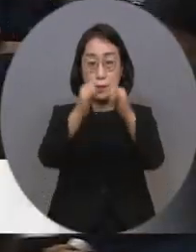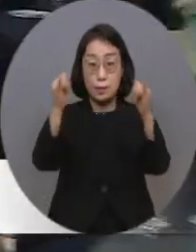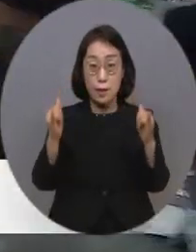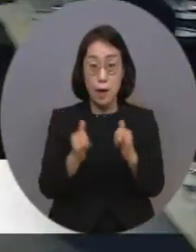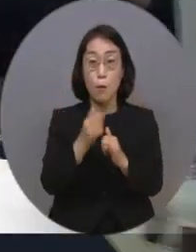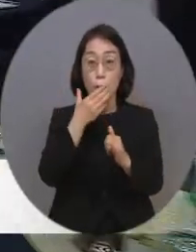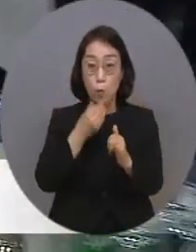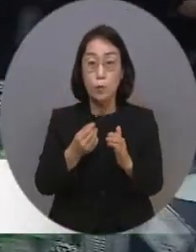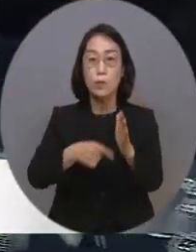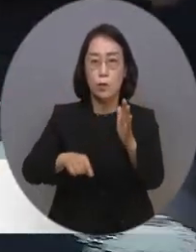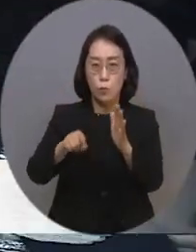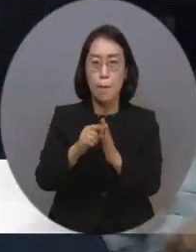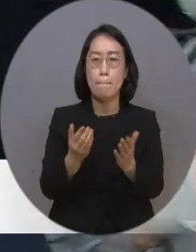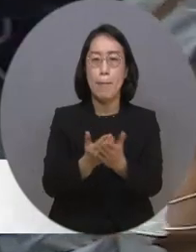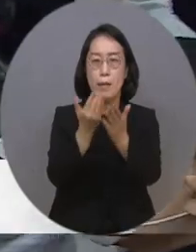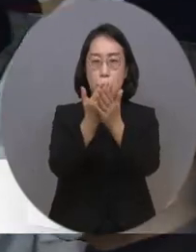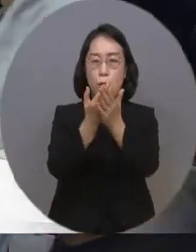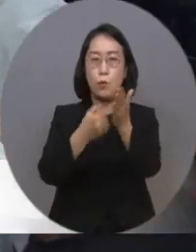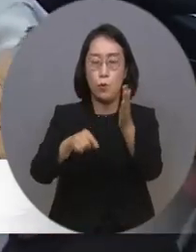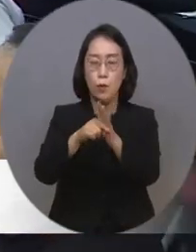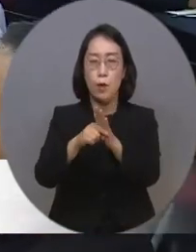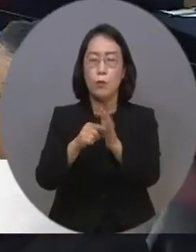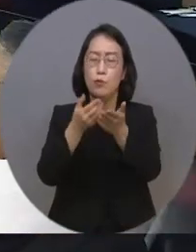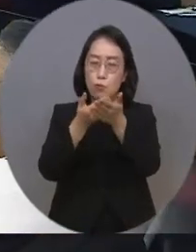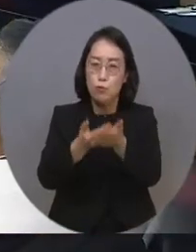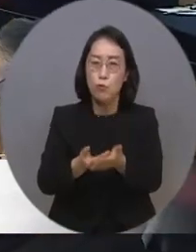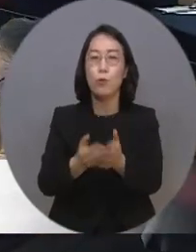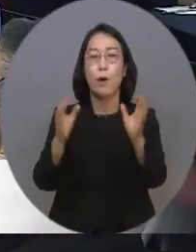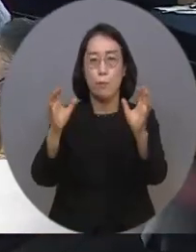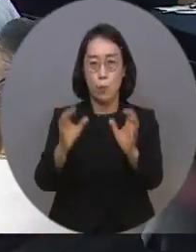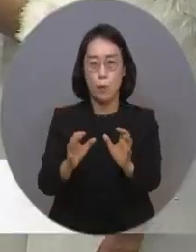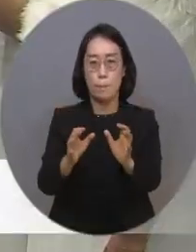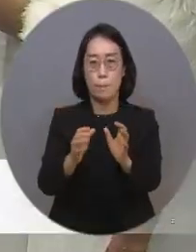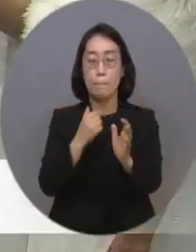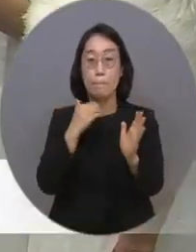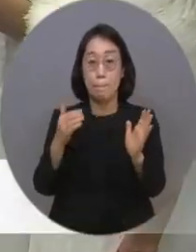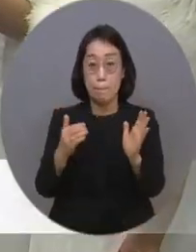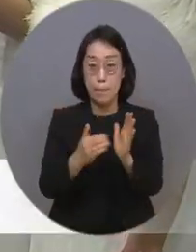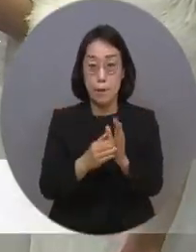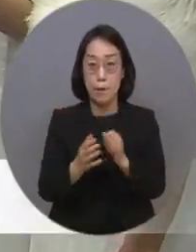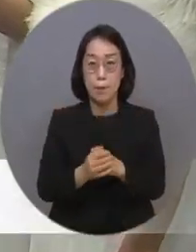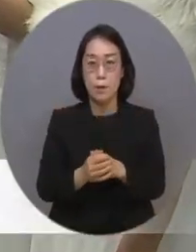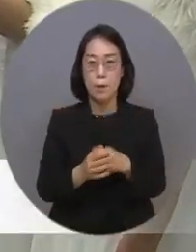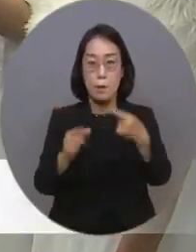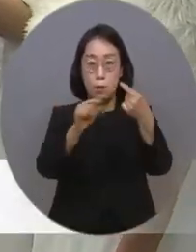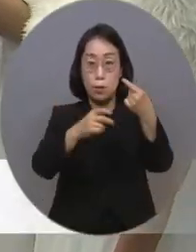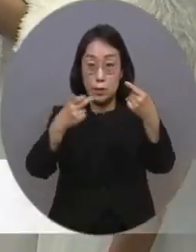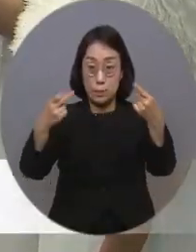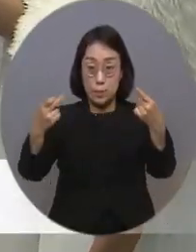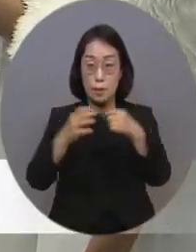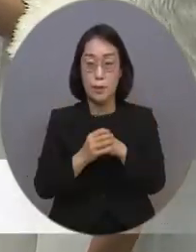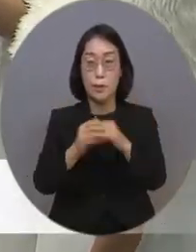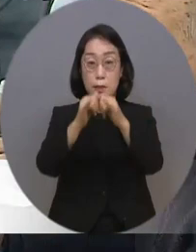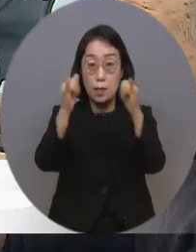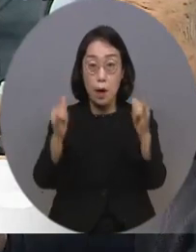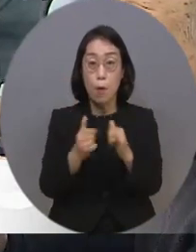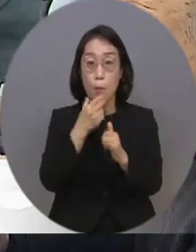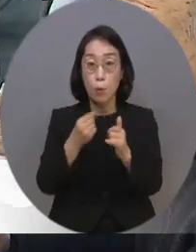사회복지계의 발전을 기원하는 뜻깊은 자리가 마련됐습니다. 지난 12일